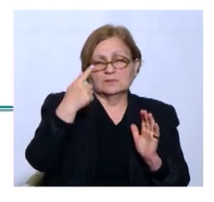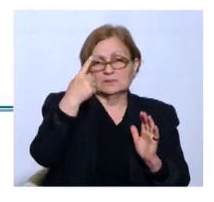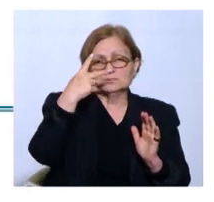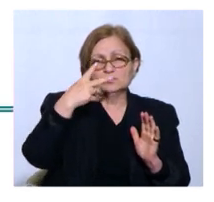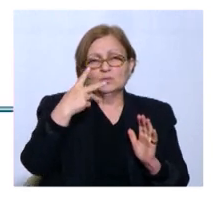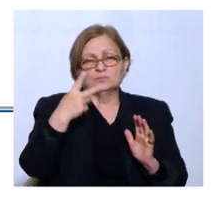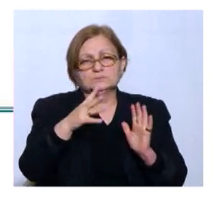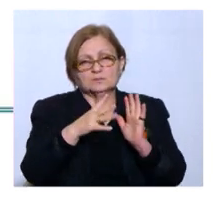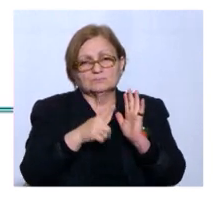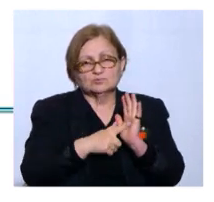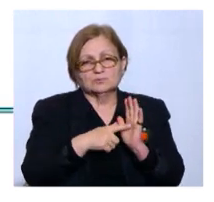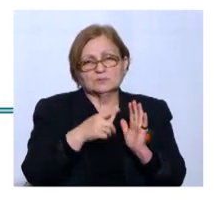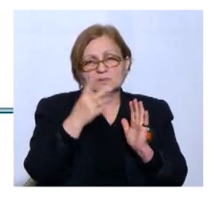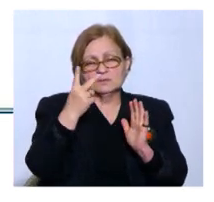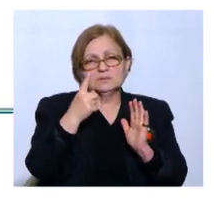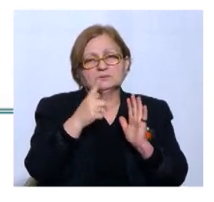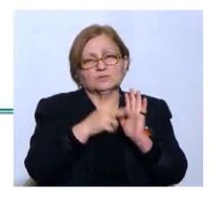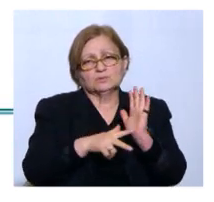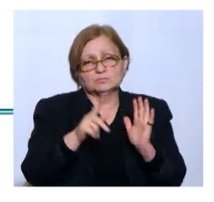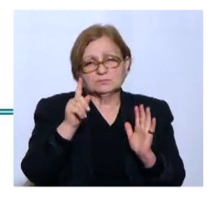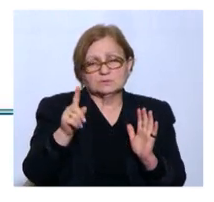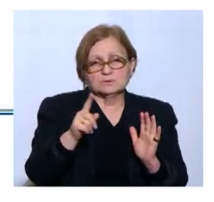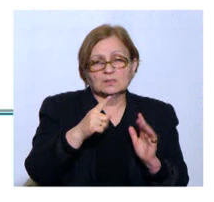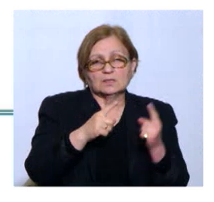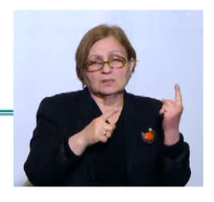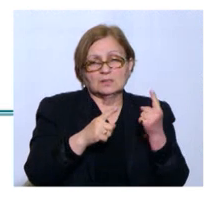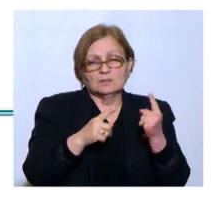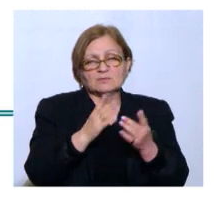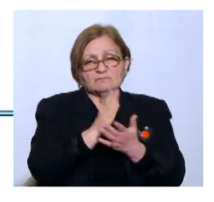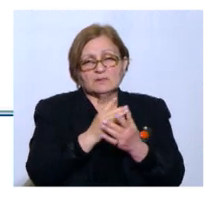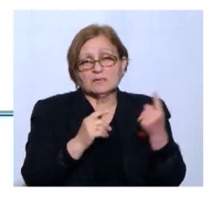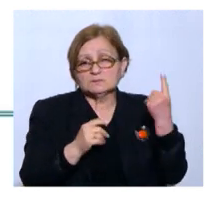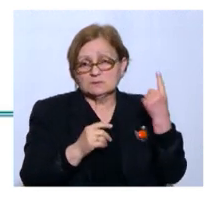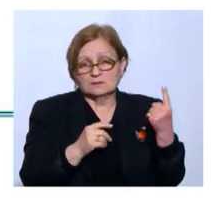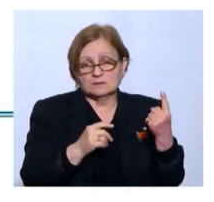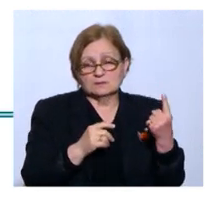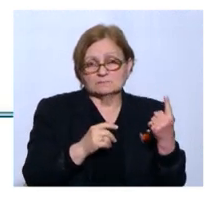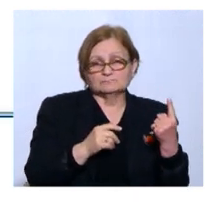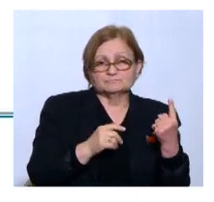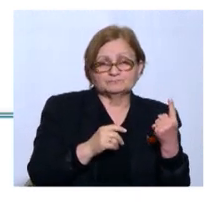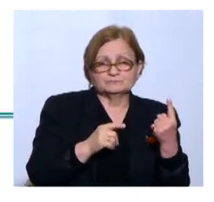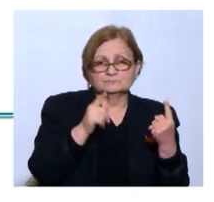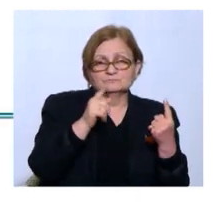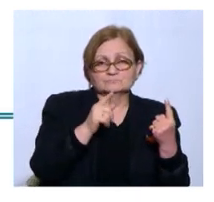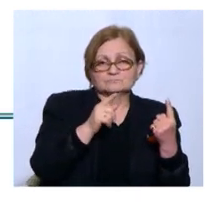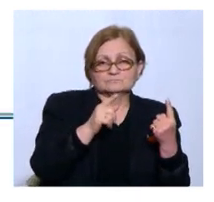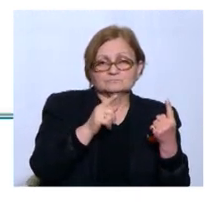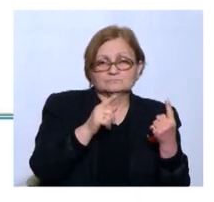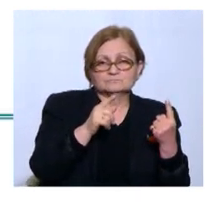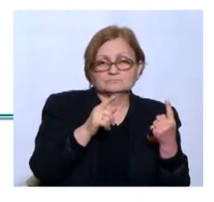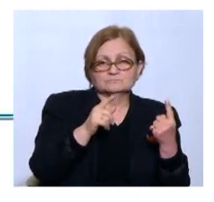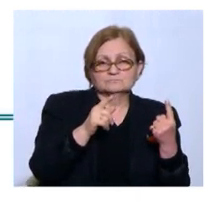1/27, 1/91, ხო? პირველი წევრი არის 1, Q, ანუ ყოველი შემდეგი წინაზე,